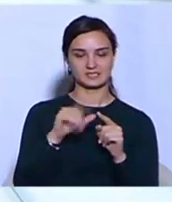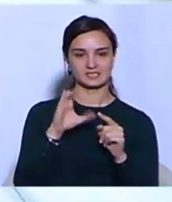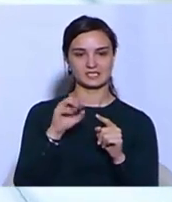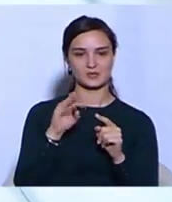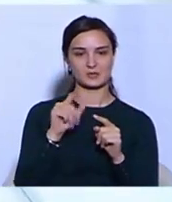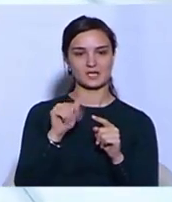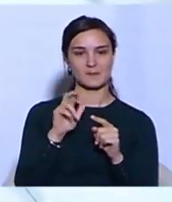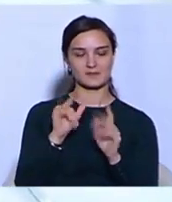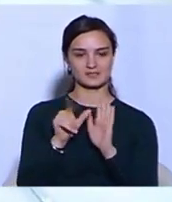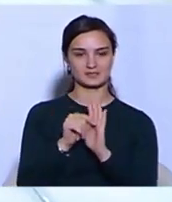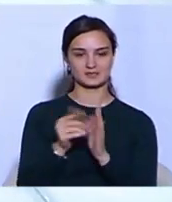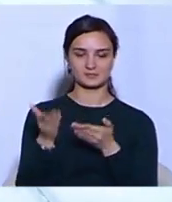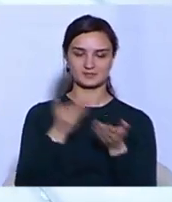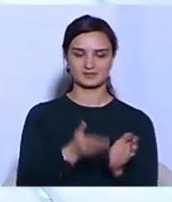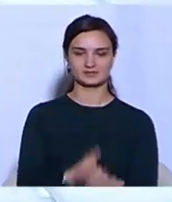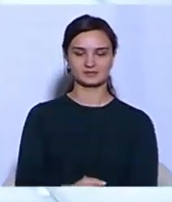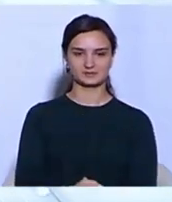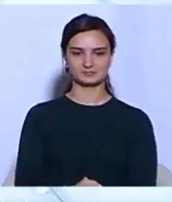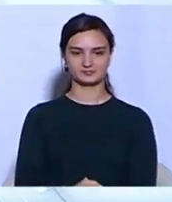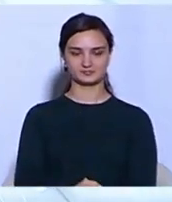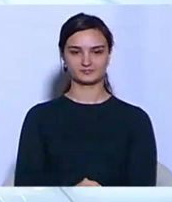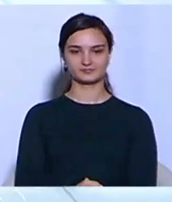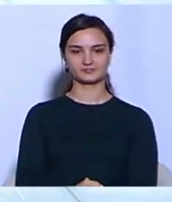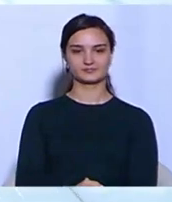სალომე გაბაძესთან ერთად. მოგზანდით.